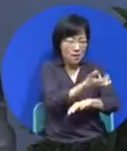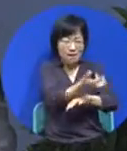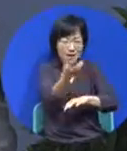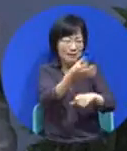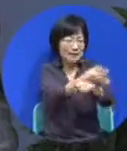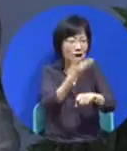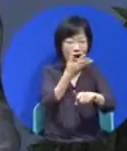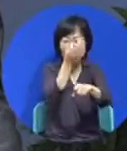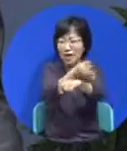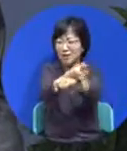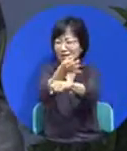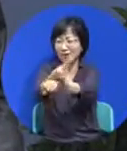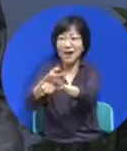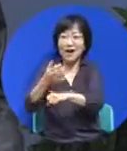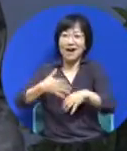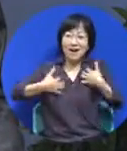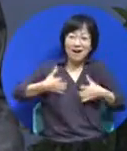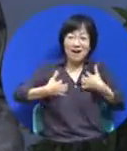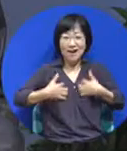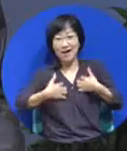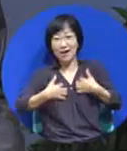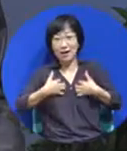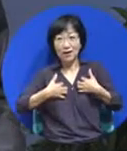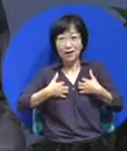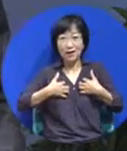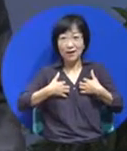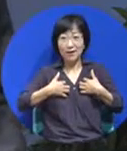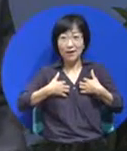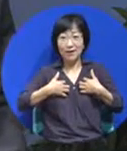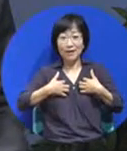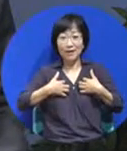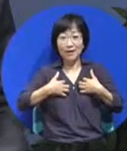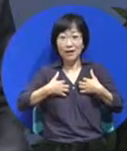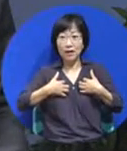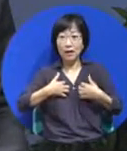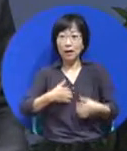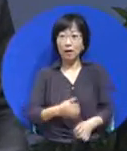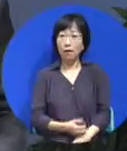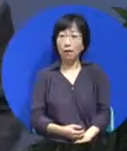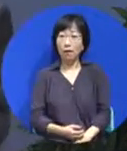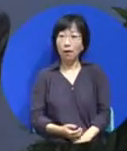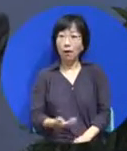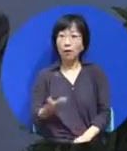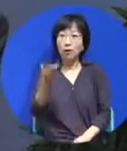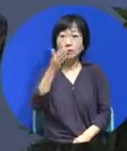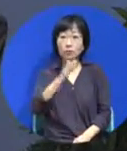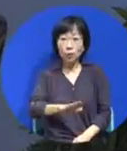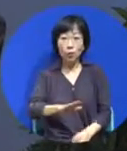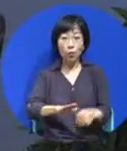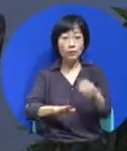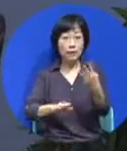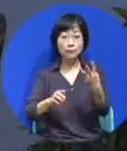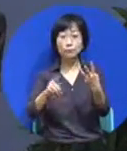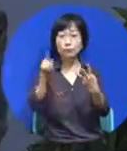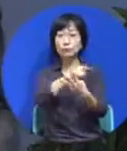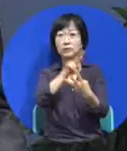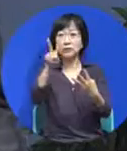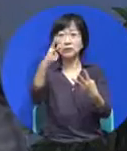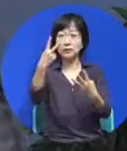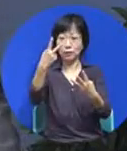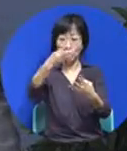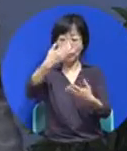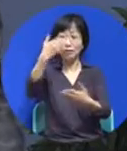I was simply enjoying myself, eating everything I was buying. 그렇게 사 먹었는데도 3분의 2나 남아 있어 돈이. Even though I ate